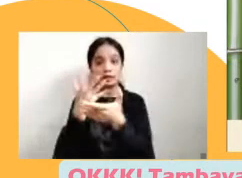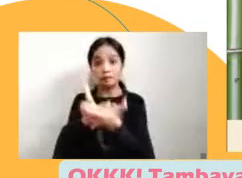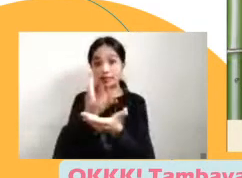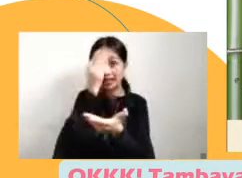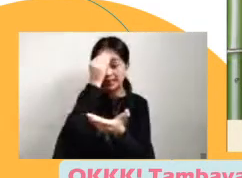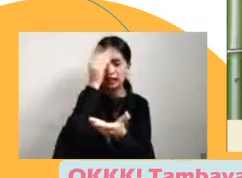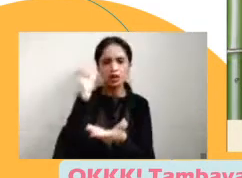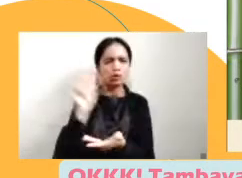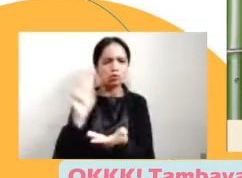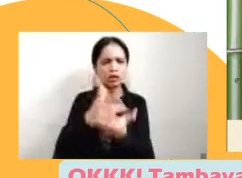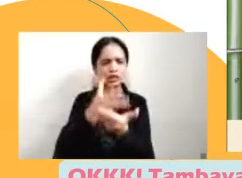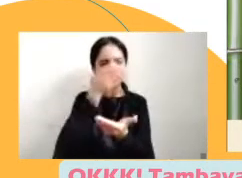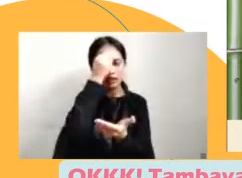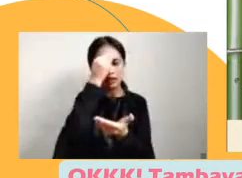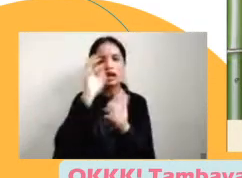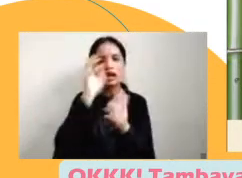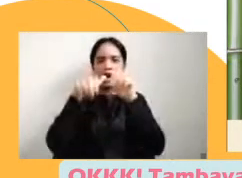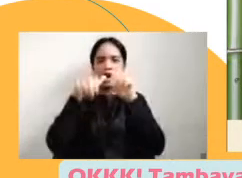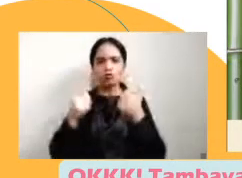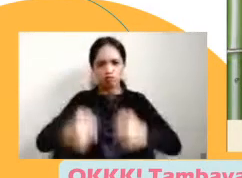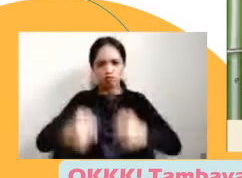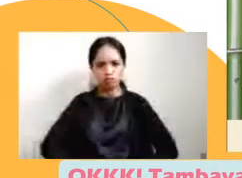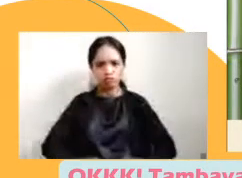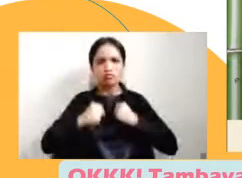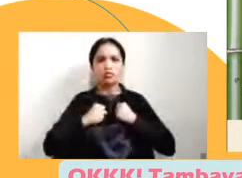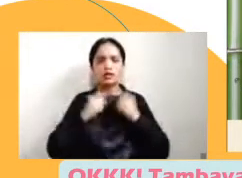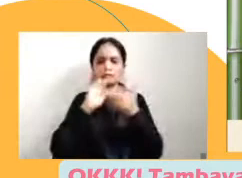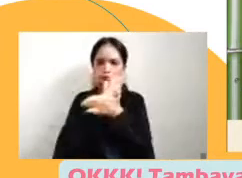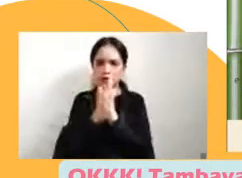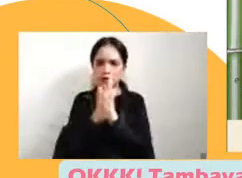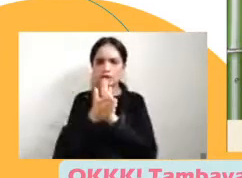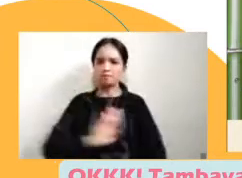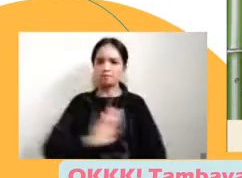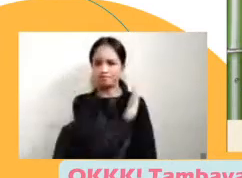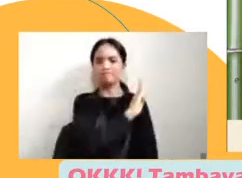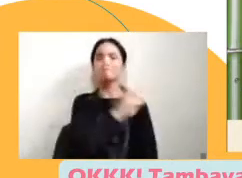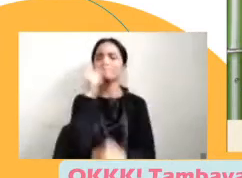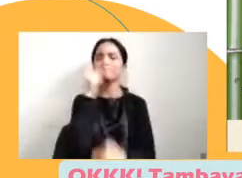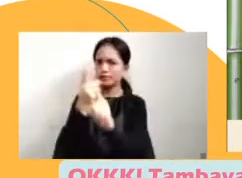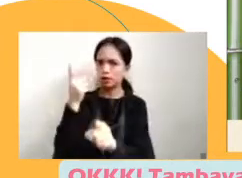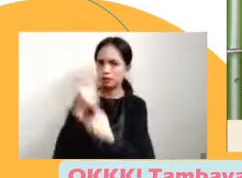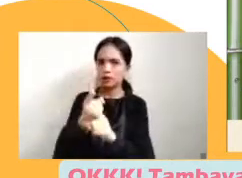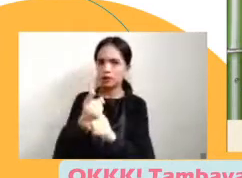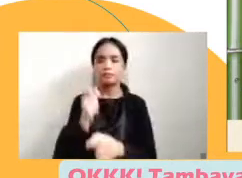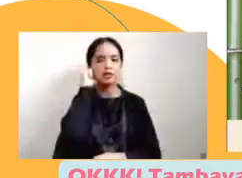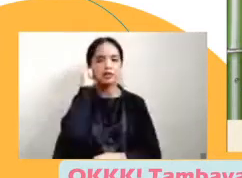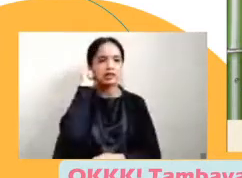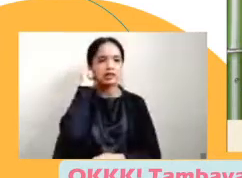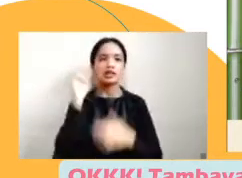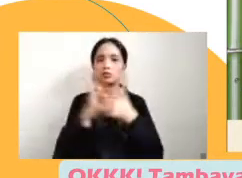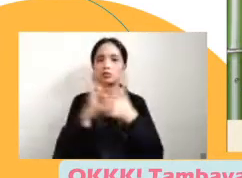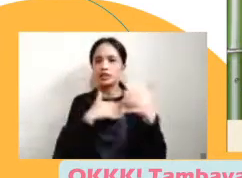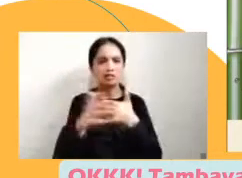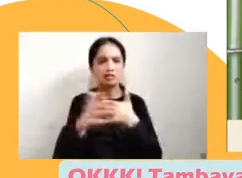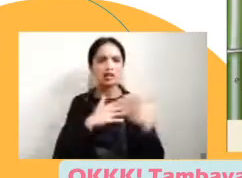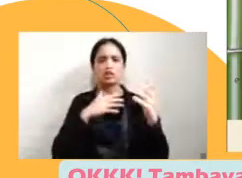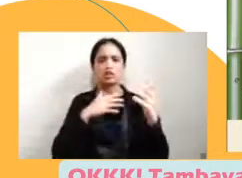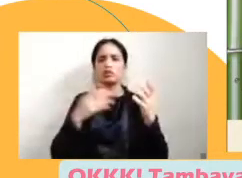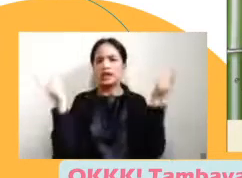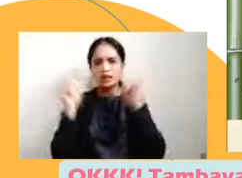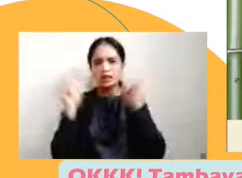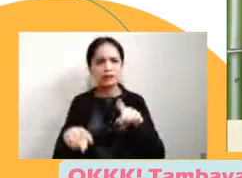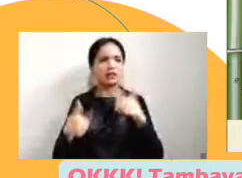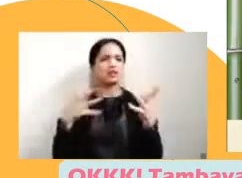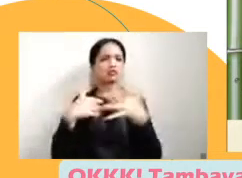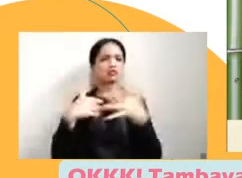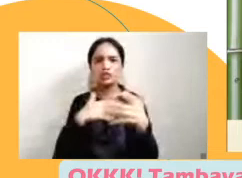ang pagbangon at pagpapakatatag, no? So tama, no? So kahit na merong unos, kahit na merong malaking